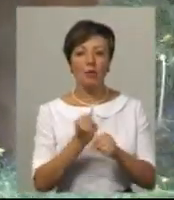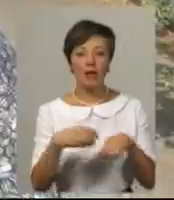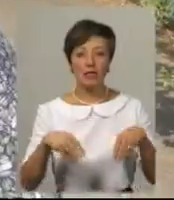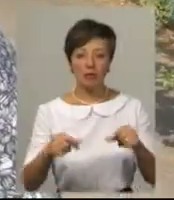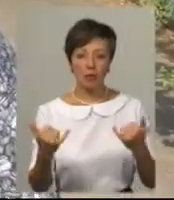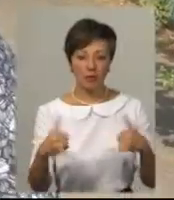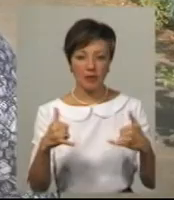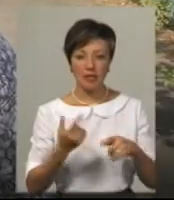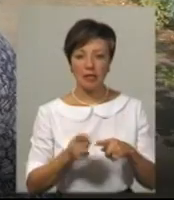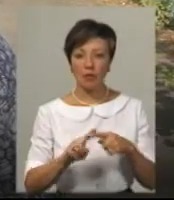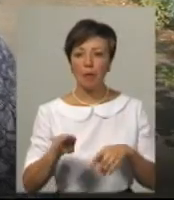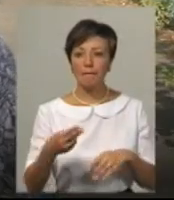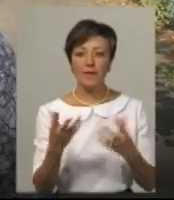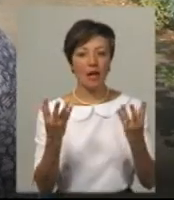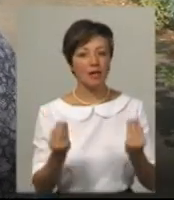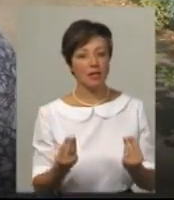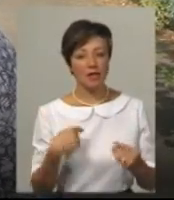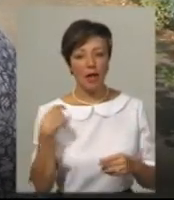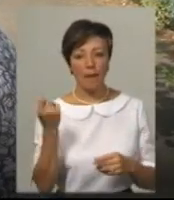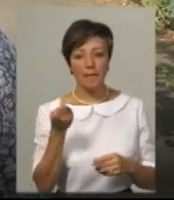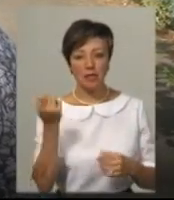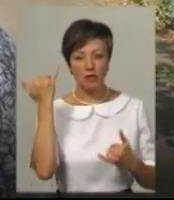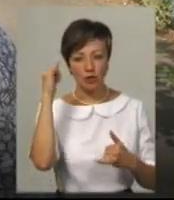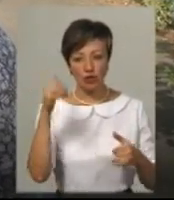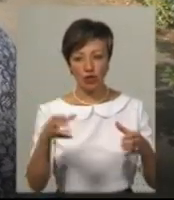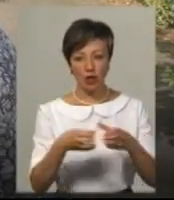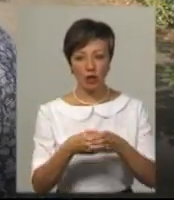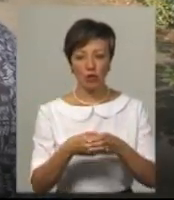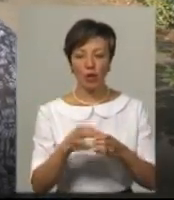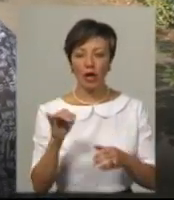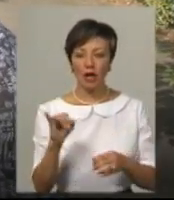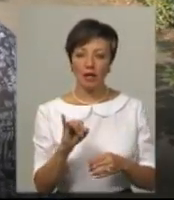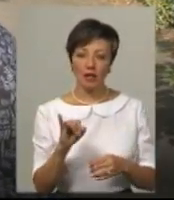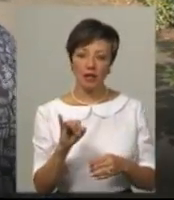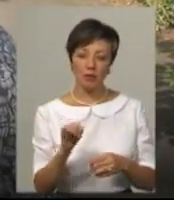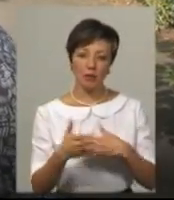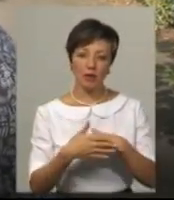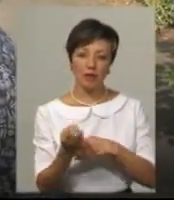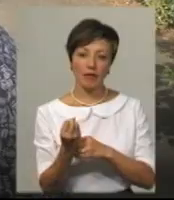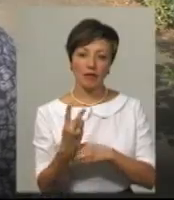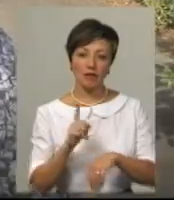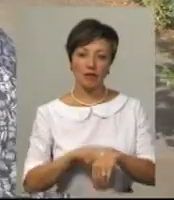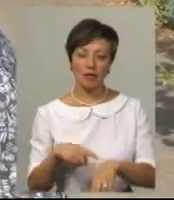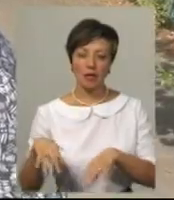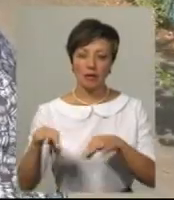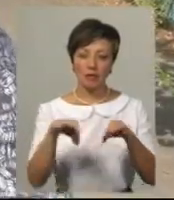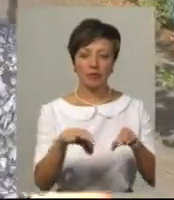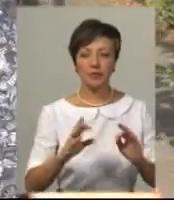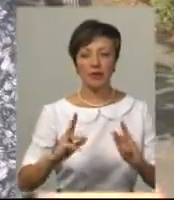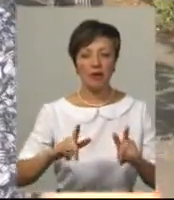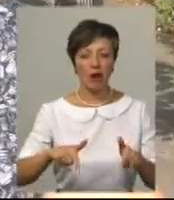гербіцидами. Це було п'ятниця, я пасла тоді череду. І десь часу около 12 заїхав трактор.